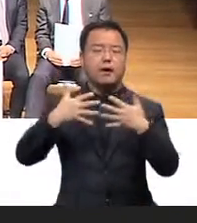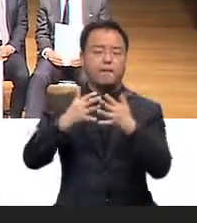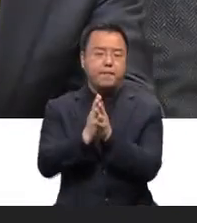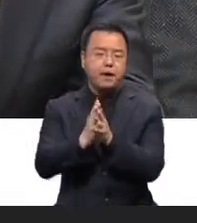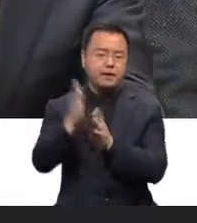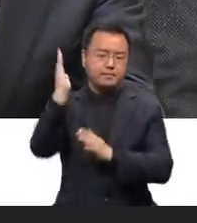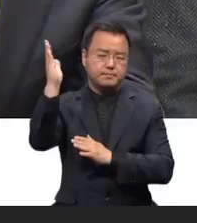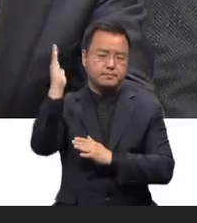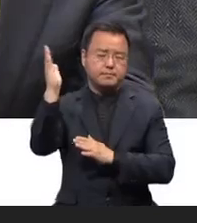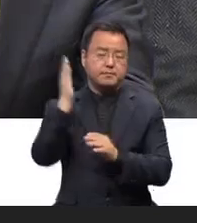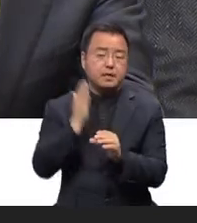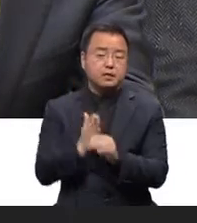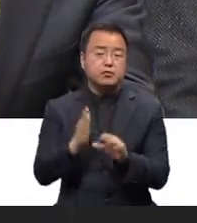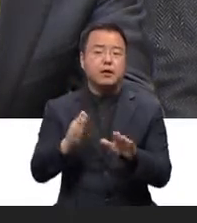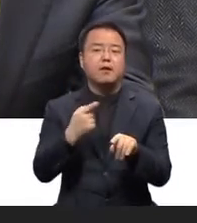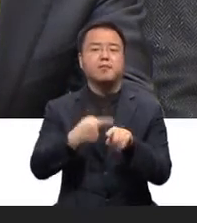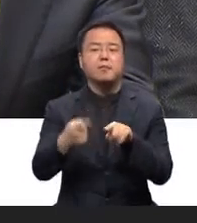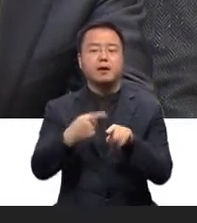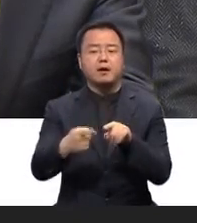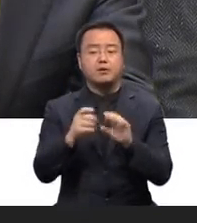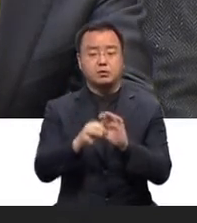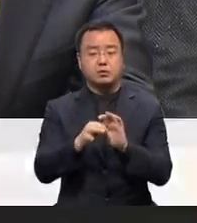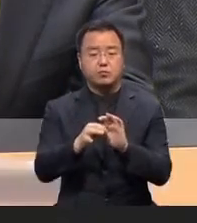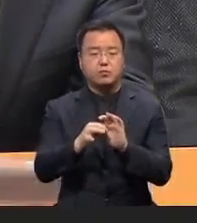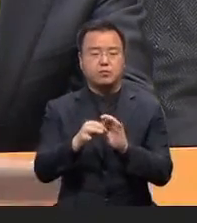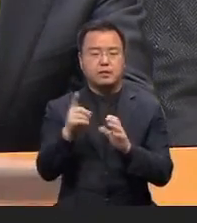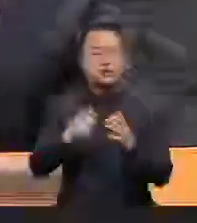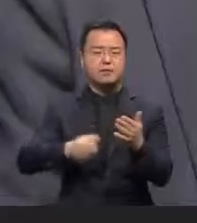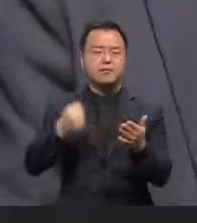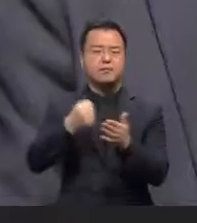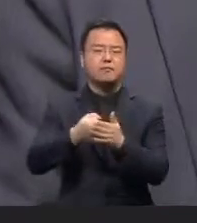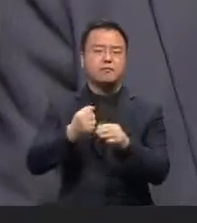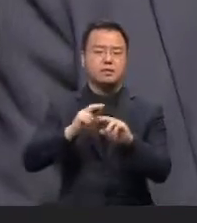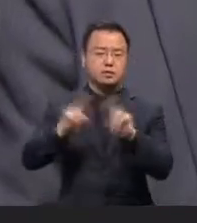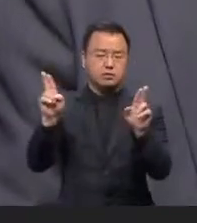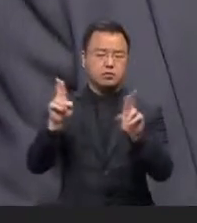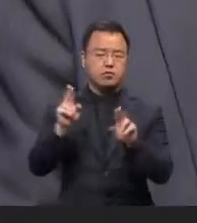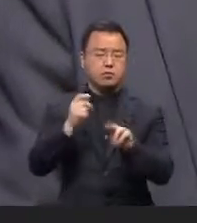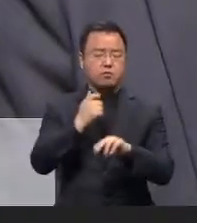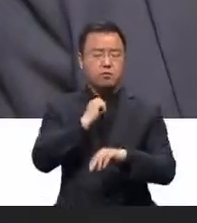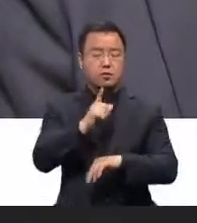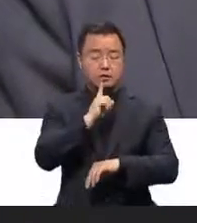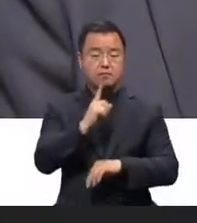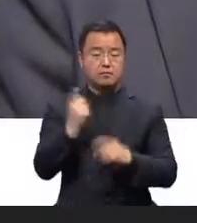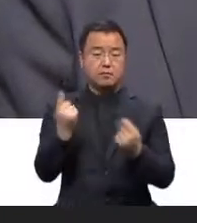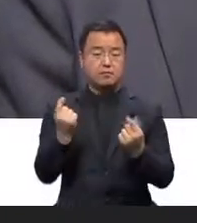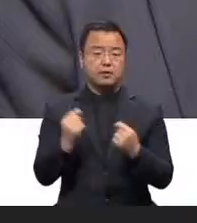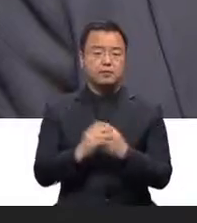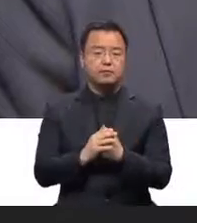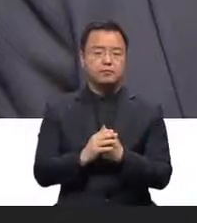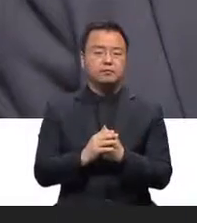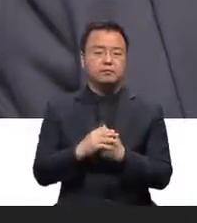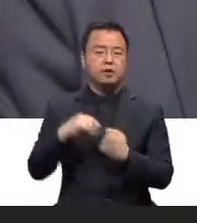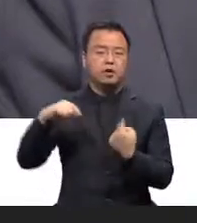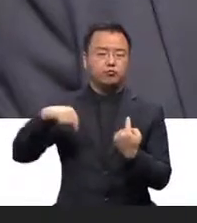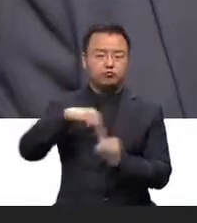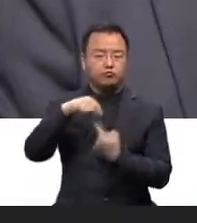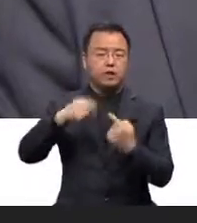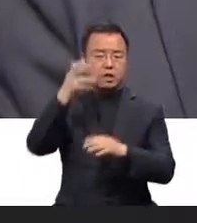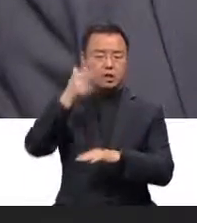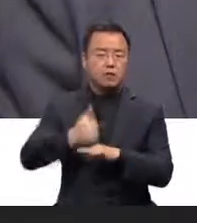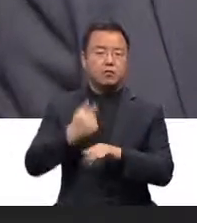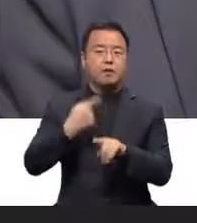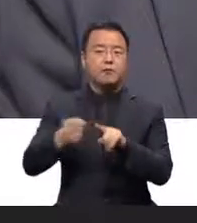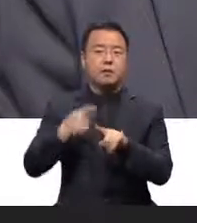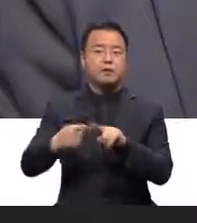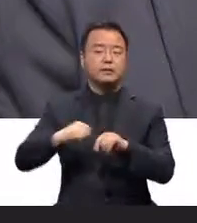평가를 통해 자사고 지정 을 취소 하려 한다 겁니다 운영성과 흉가 는 자 서호주